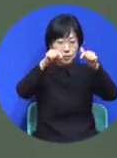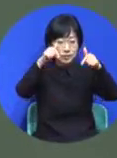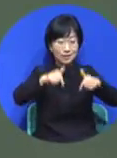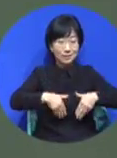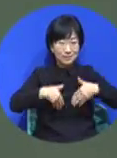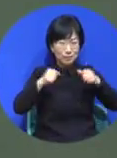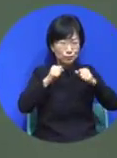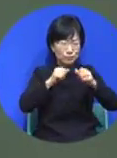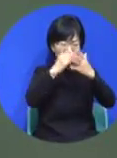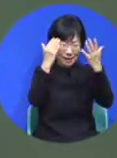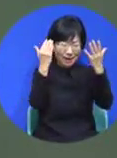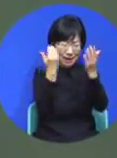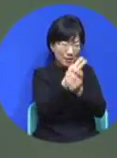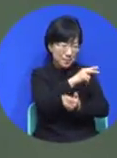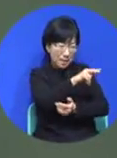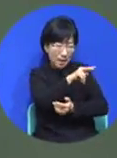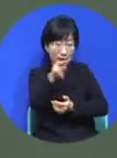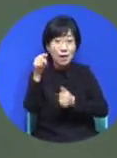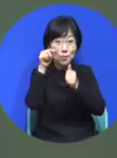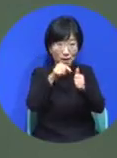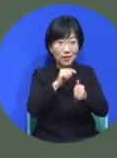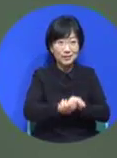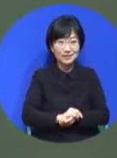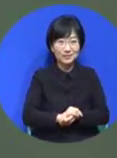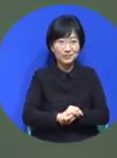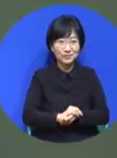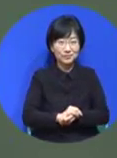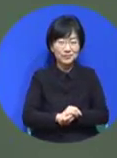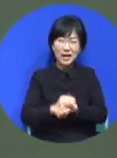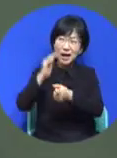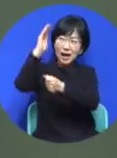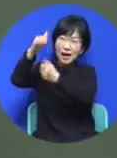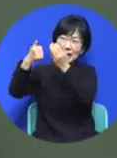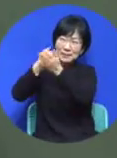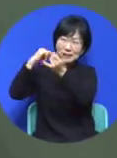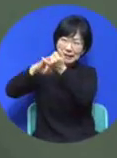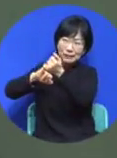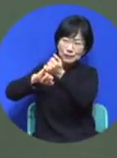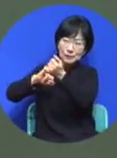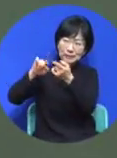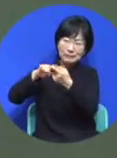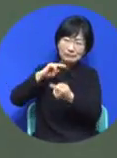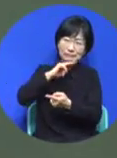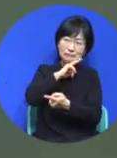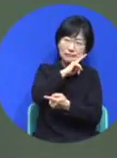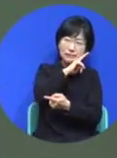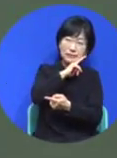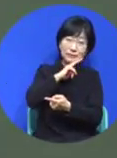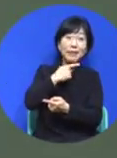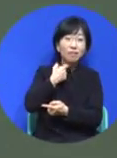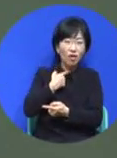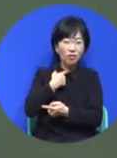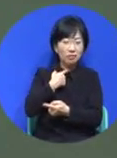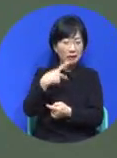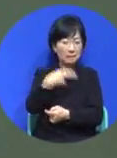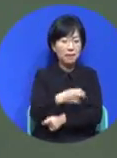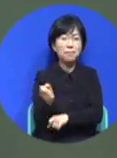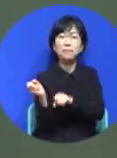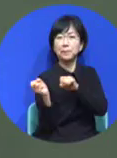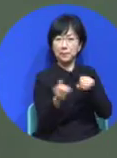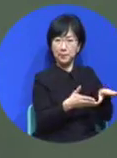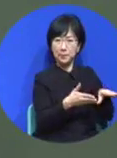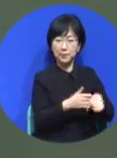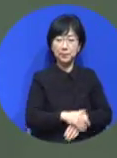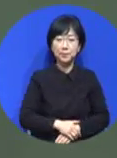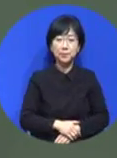그 약속을 못 믿은 거예요. Abraham did believe in God. He just couldn't believe in His promise. 오늘 일부에 했듯이 어마어마한